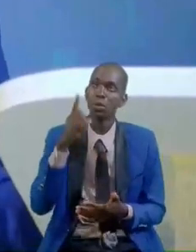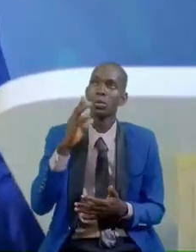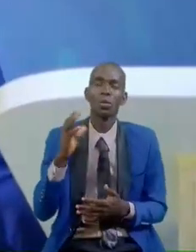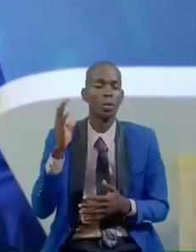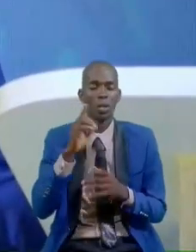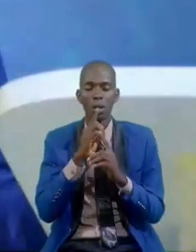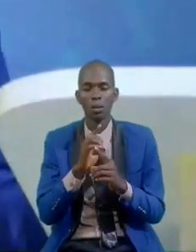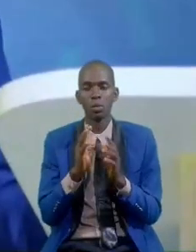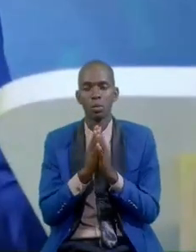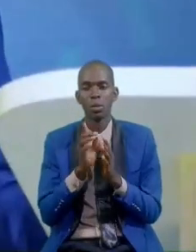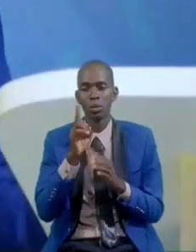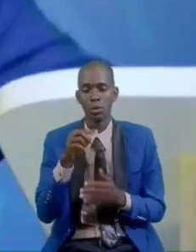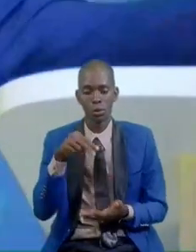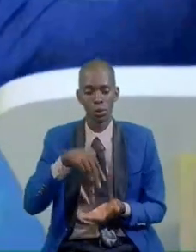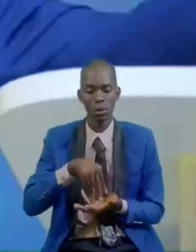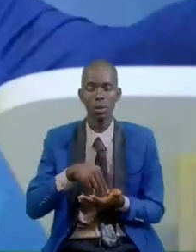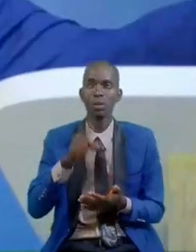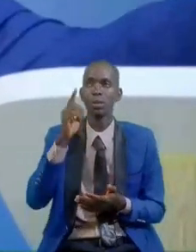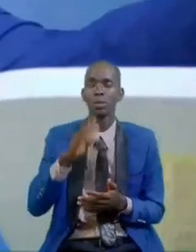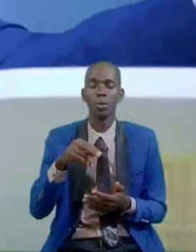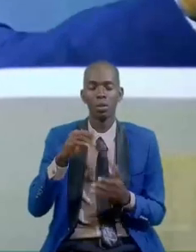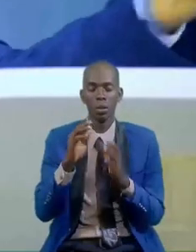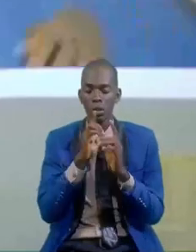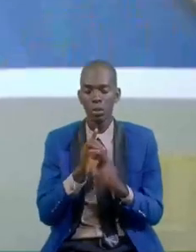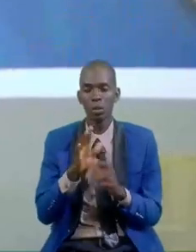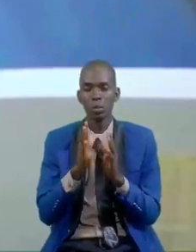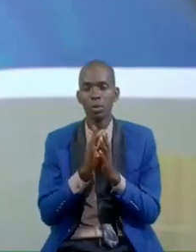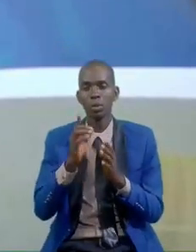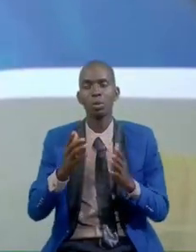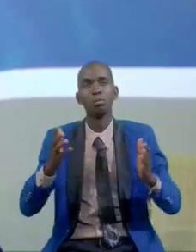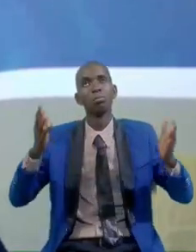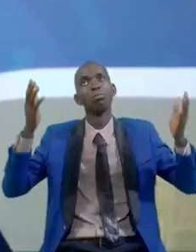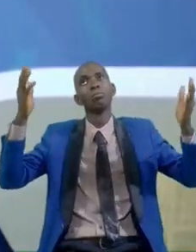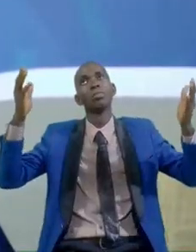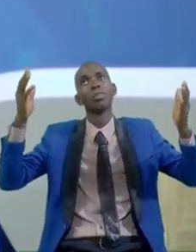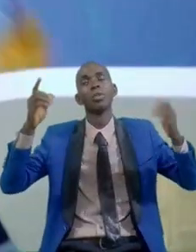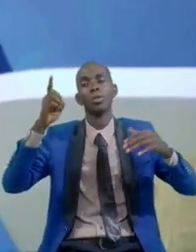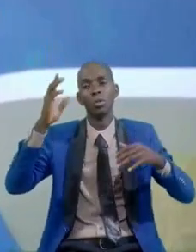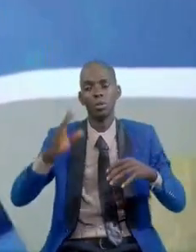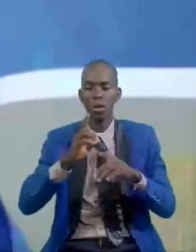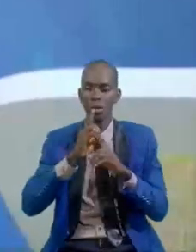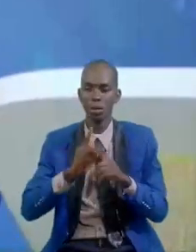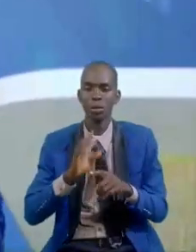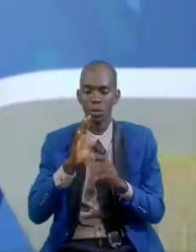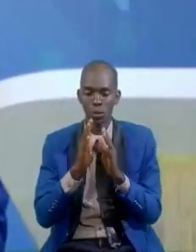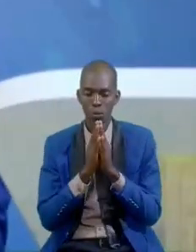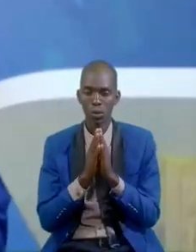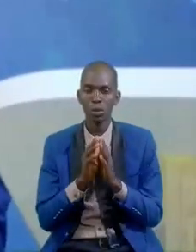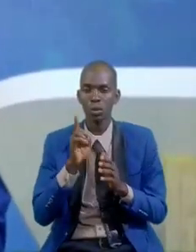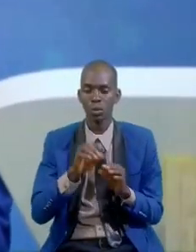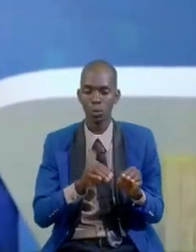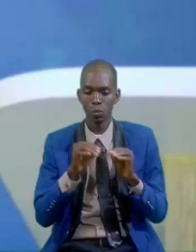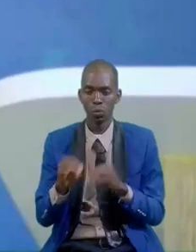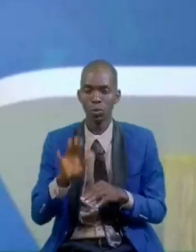prière, tu restes debout. Dieu exauce la prière. Tu étends tes mains vers le ciel. Dieu exauce la prière. Tu mets